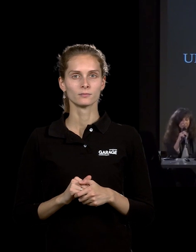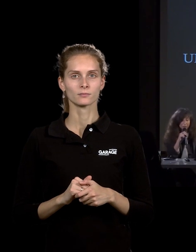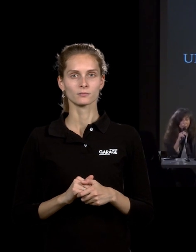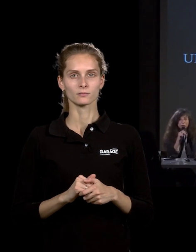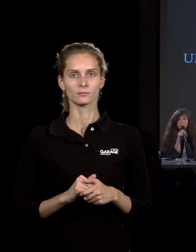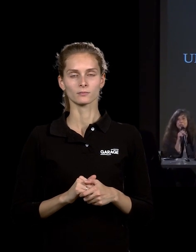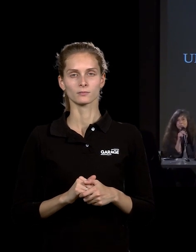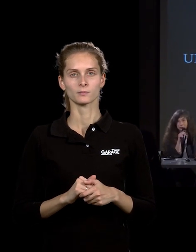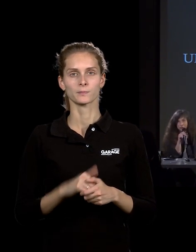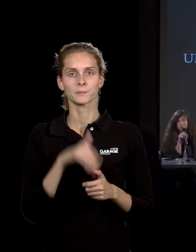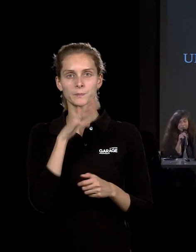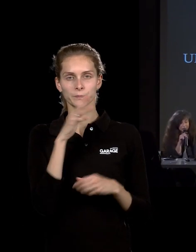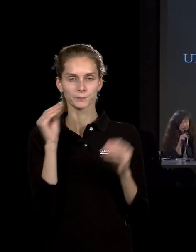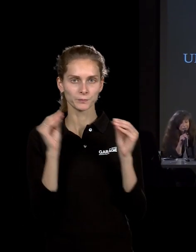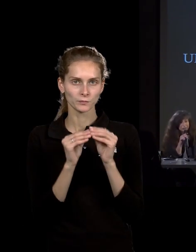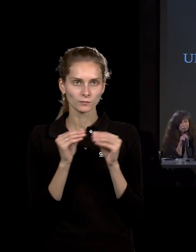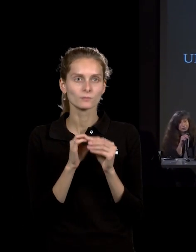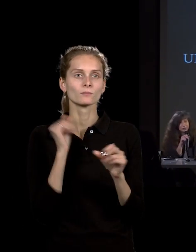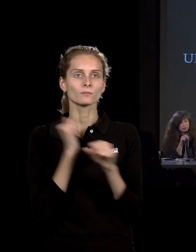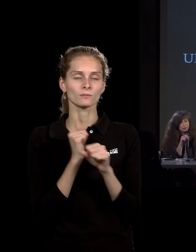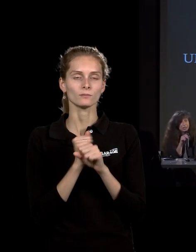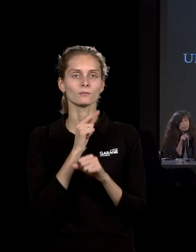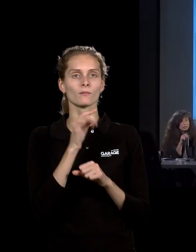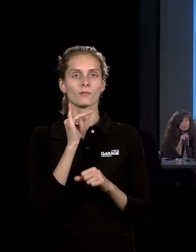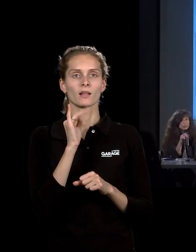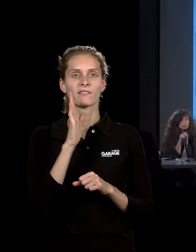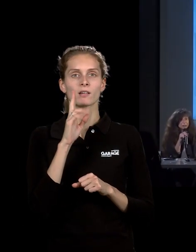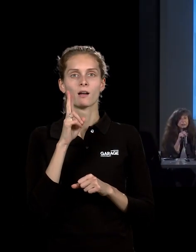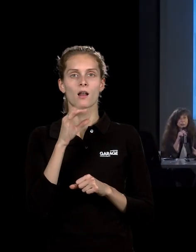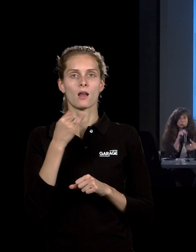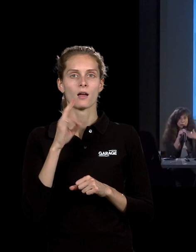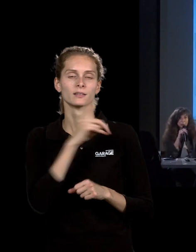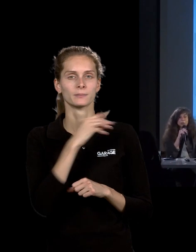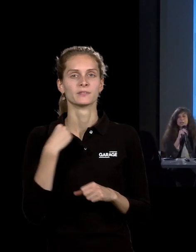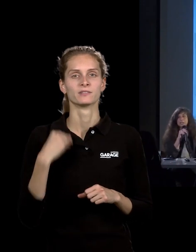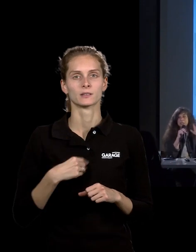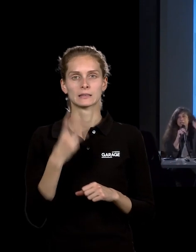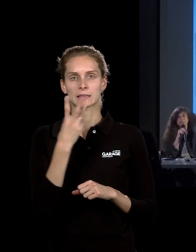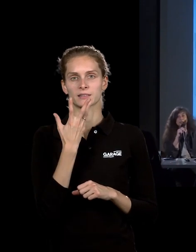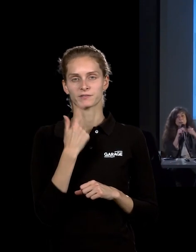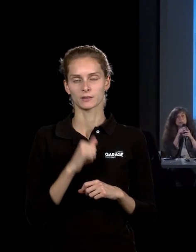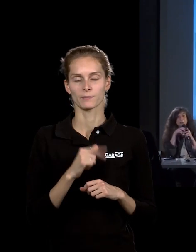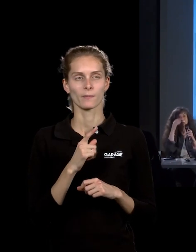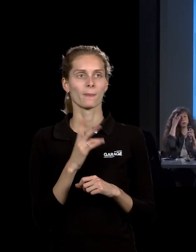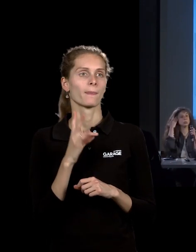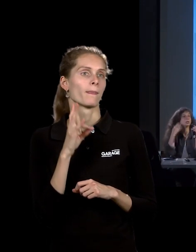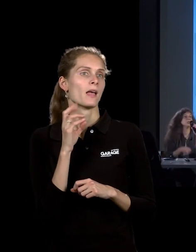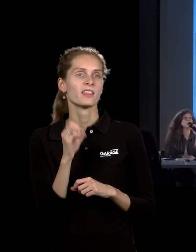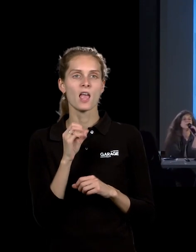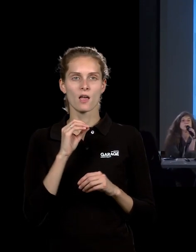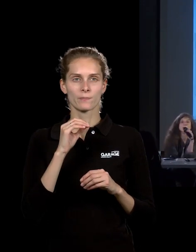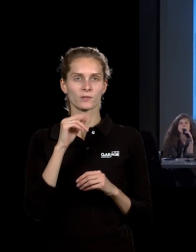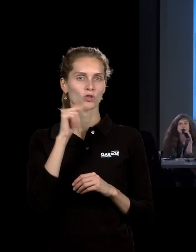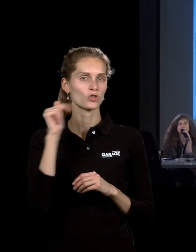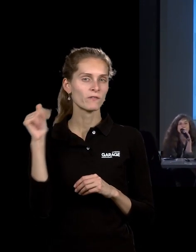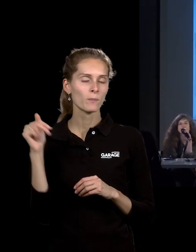Через некоторое время точно такие же будет действительно делать и в Клейн во Франции. Три цвета. Такое абсолютно не живопись. Уже в